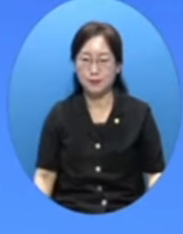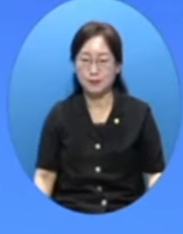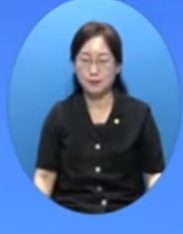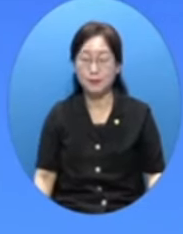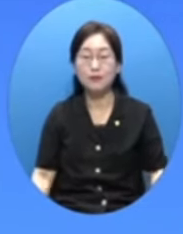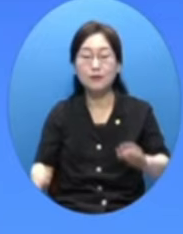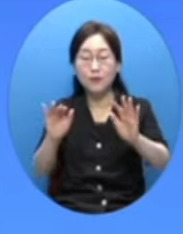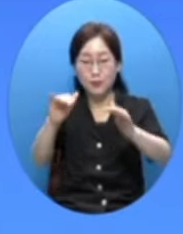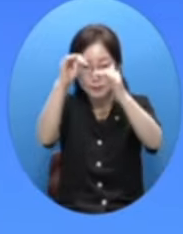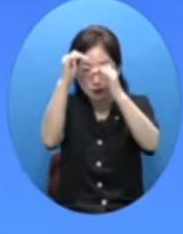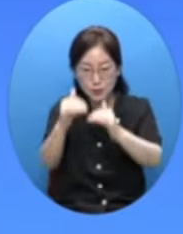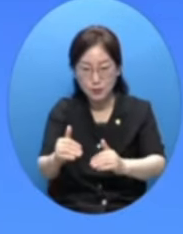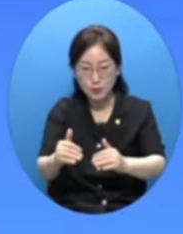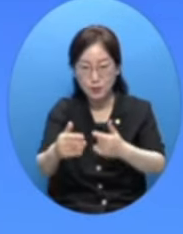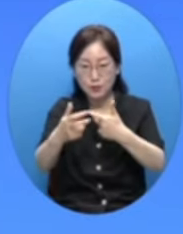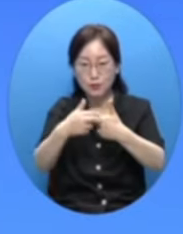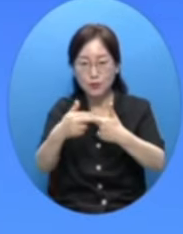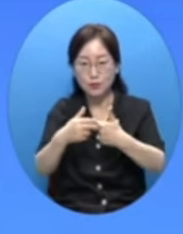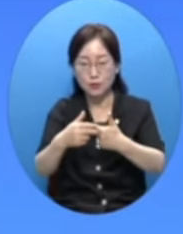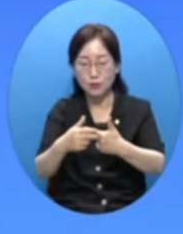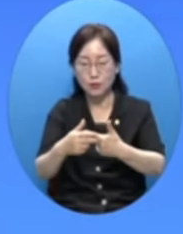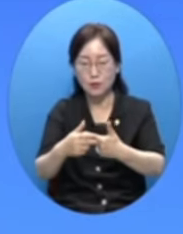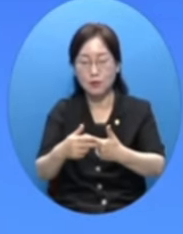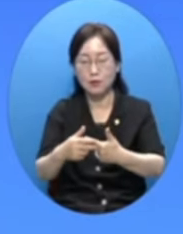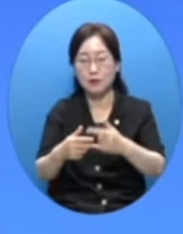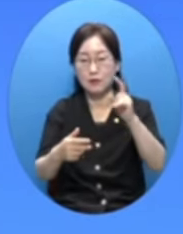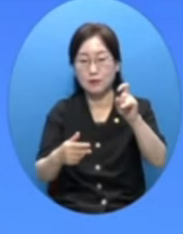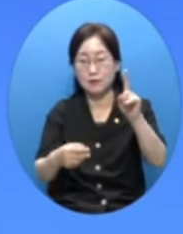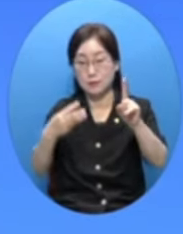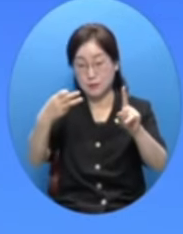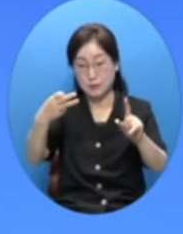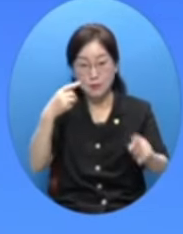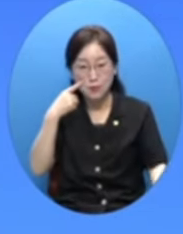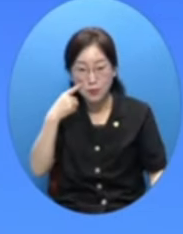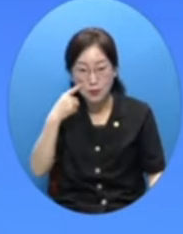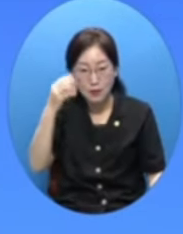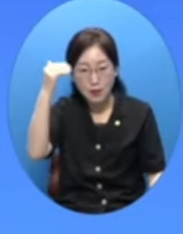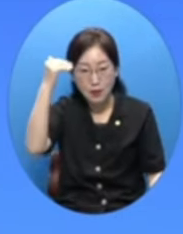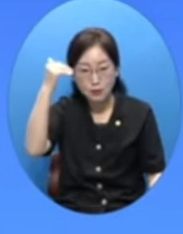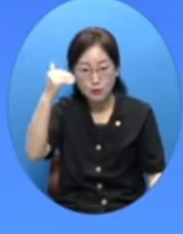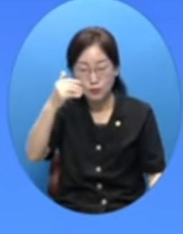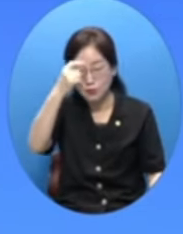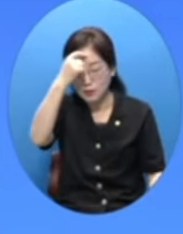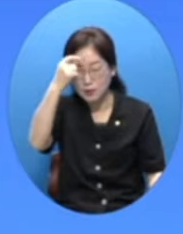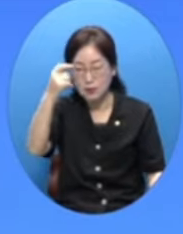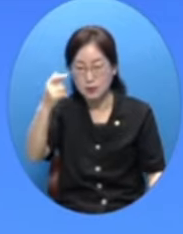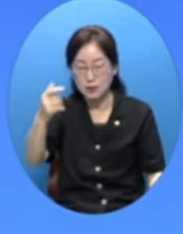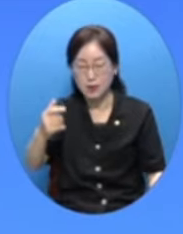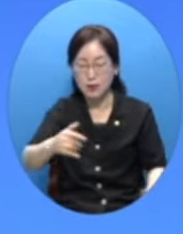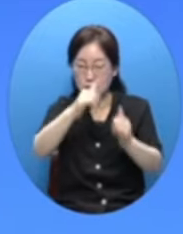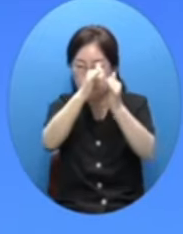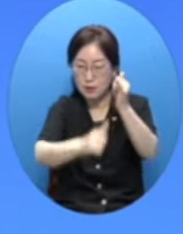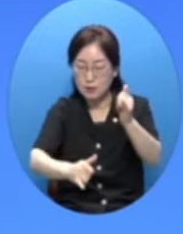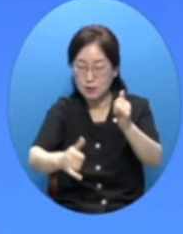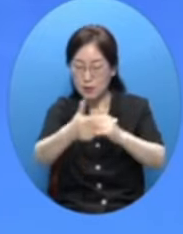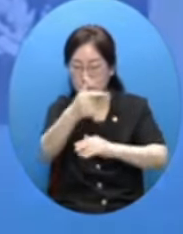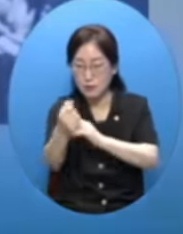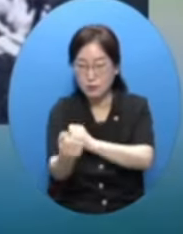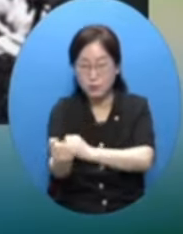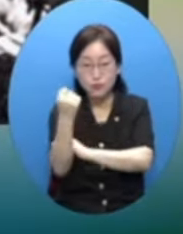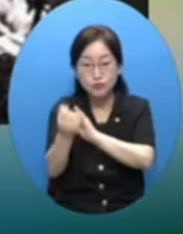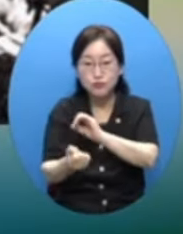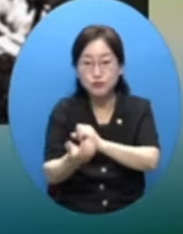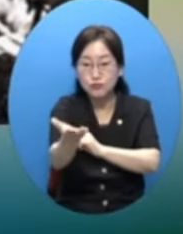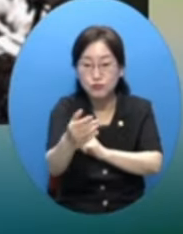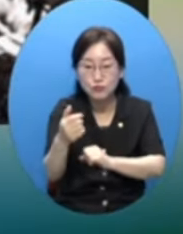오늘 본문 누가복음 11장 13절은 한국 기독교에서 가장 큰 영향을 끼친 1907년 평양